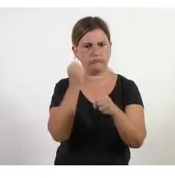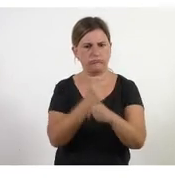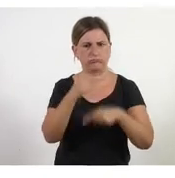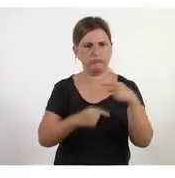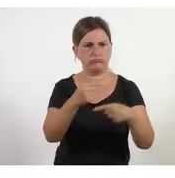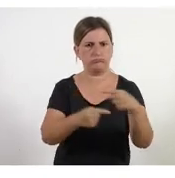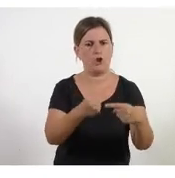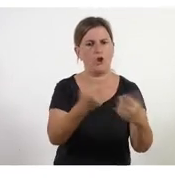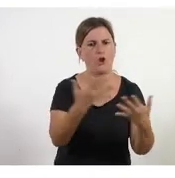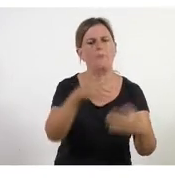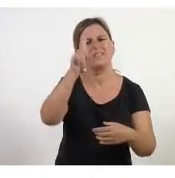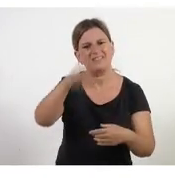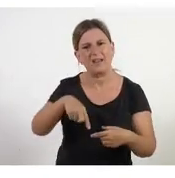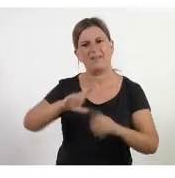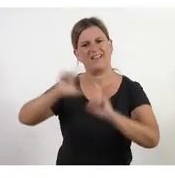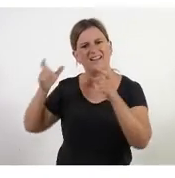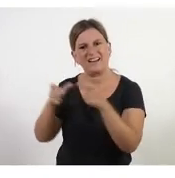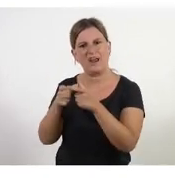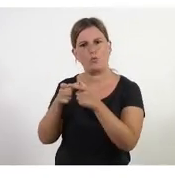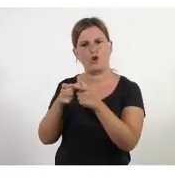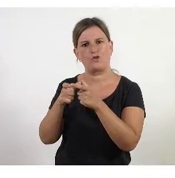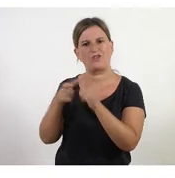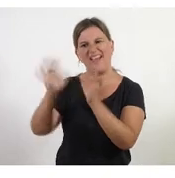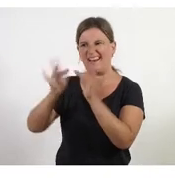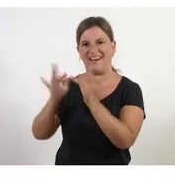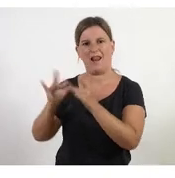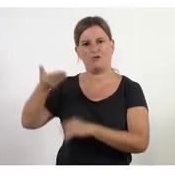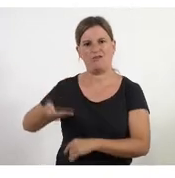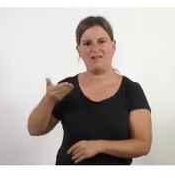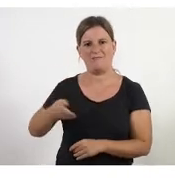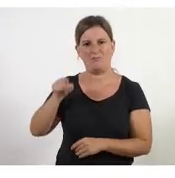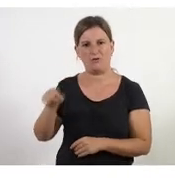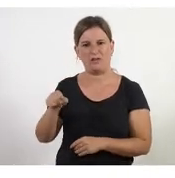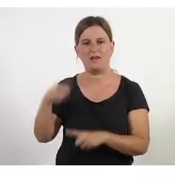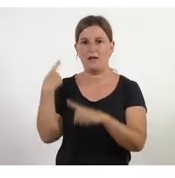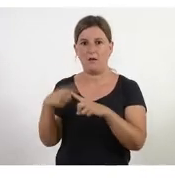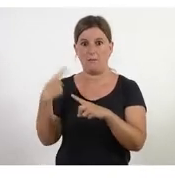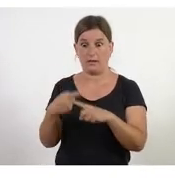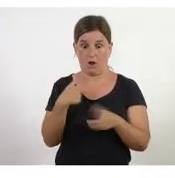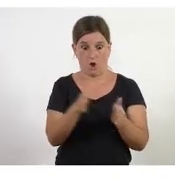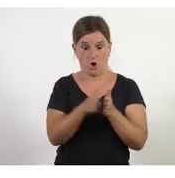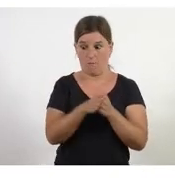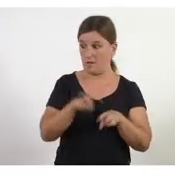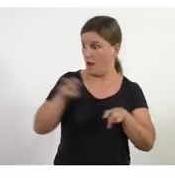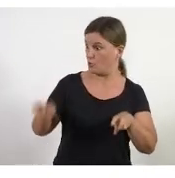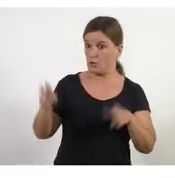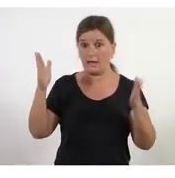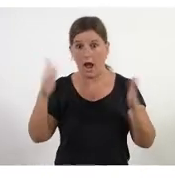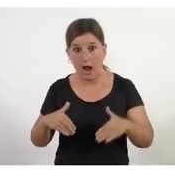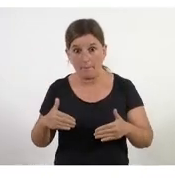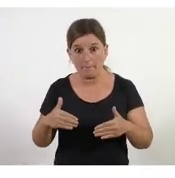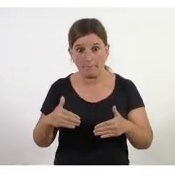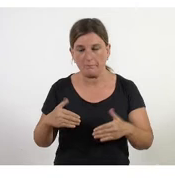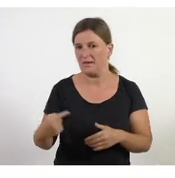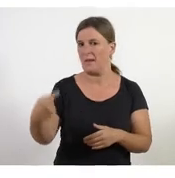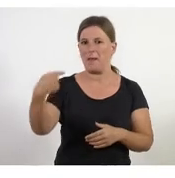acció i començar a fer també reunions relacionals, perquè amb aquest fet de que no tenim el company al costat,